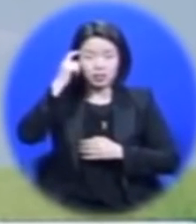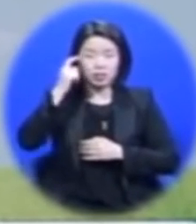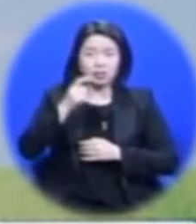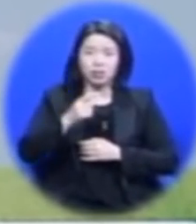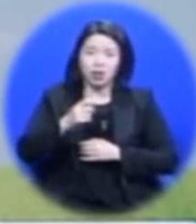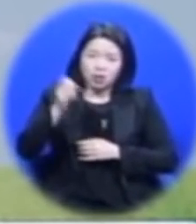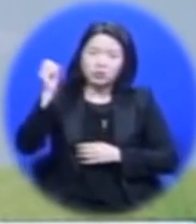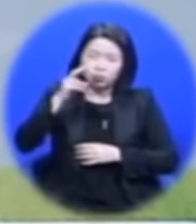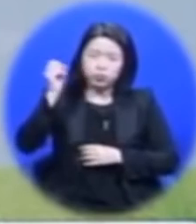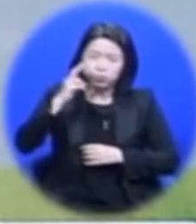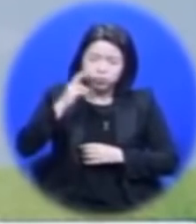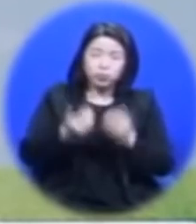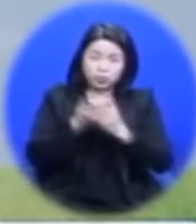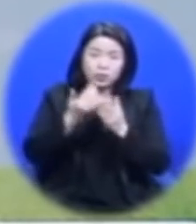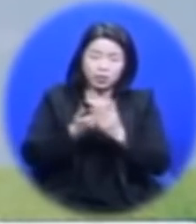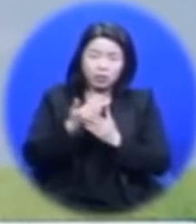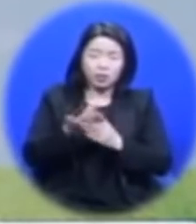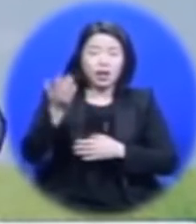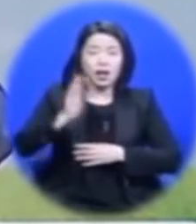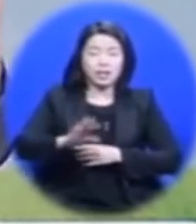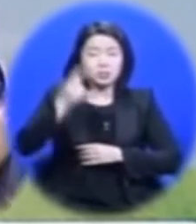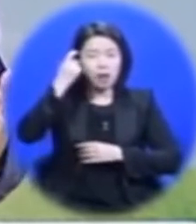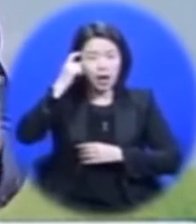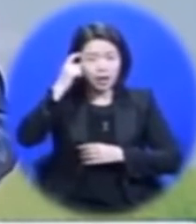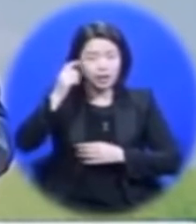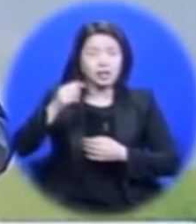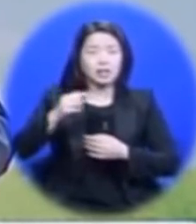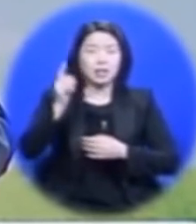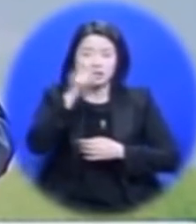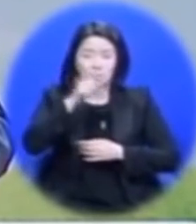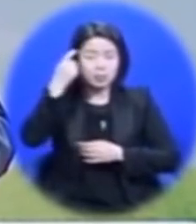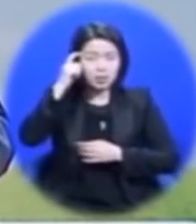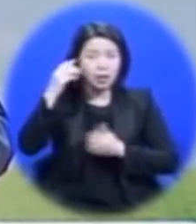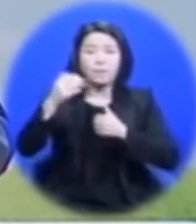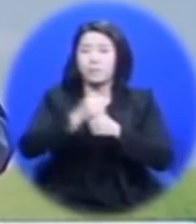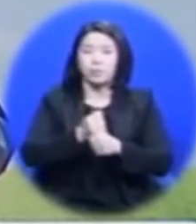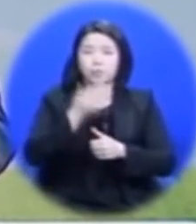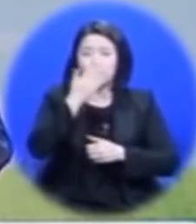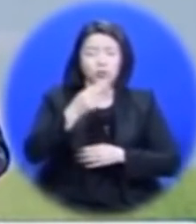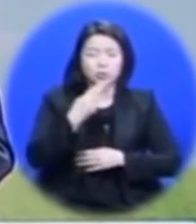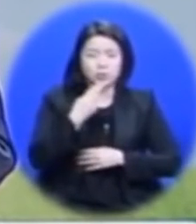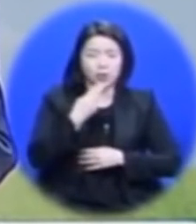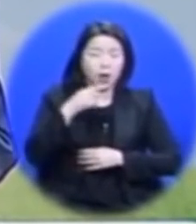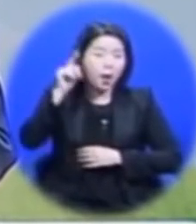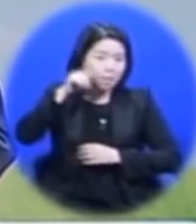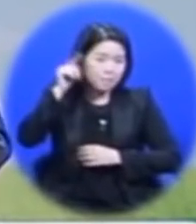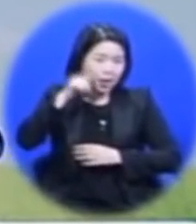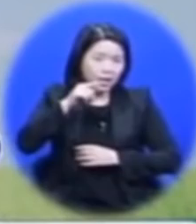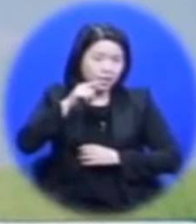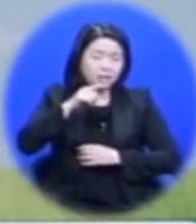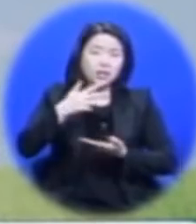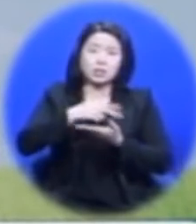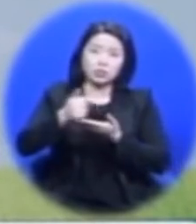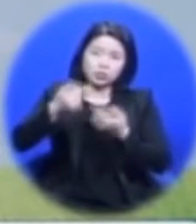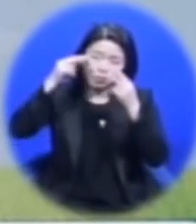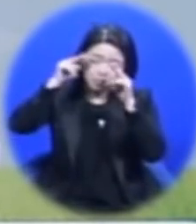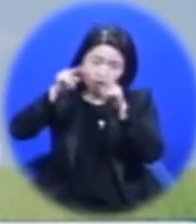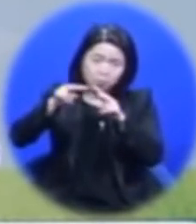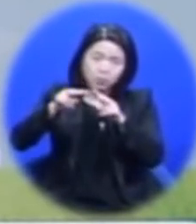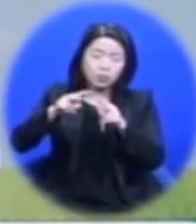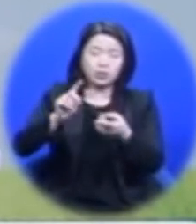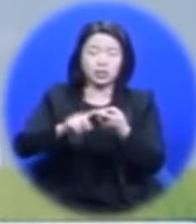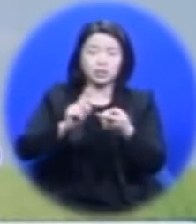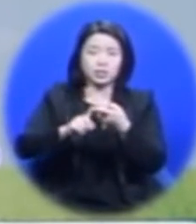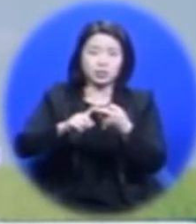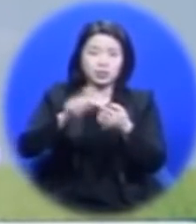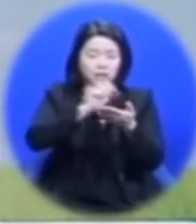수시로 일어납니다. 그러나 악한 생각을 품을 수가 없어요. 매일 주님을 바라보았던 것을